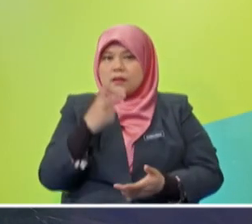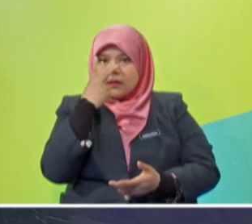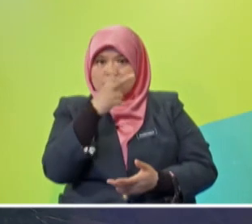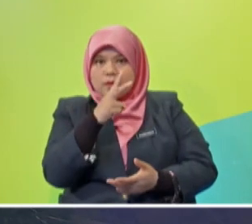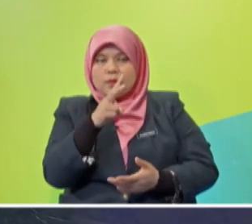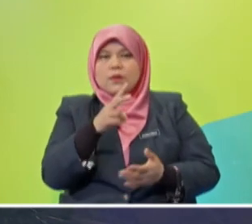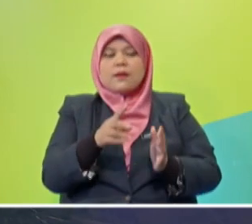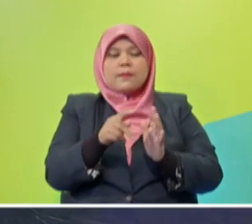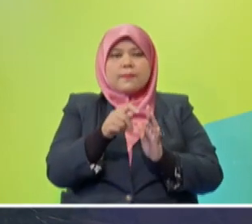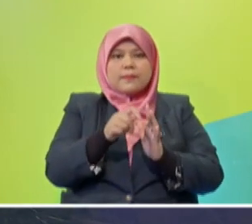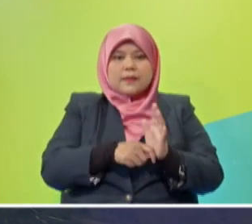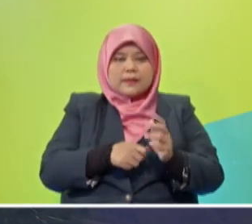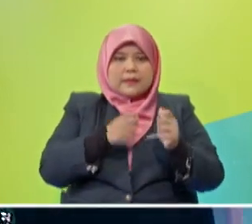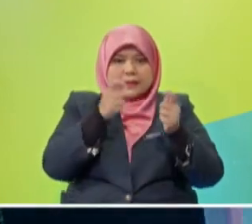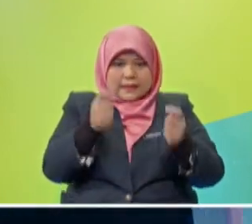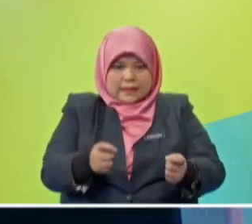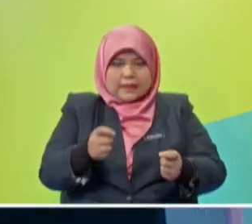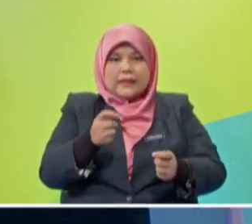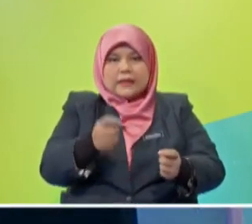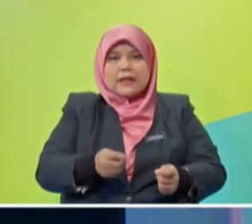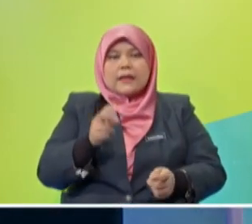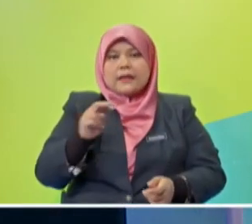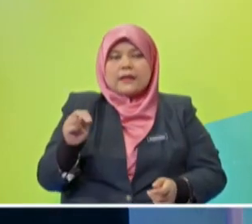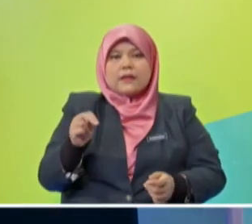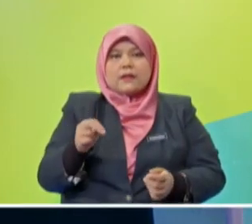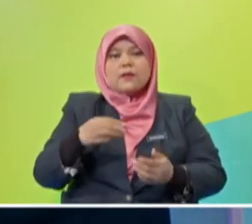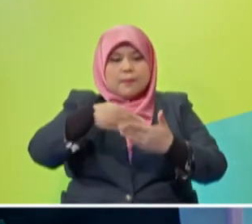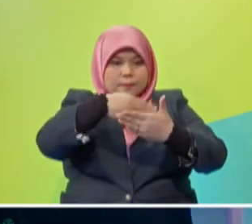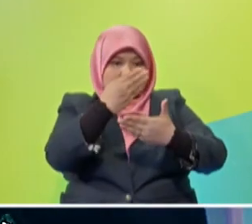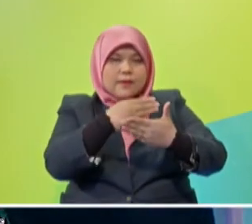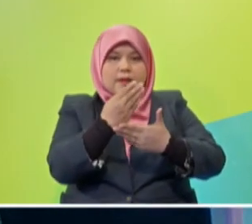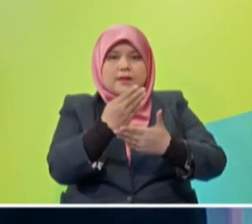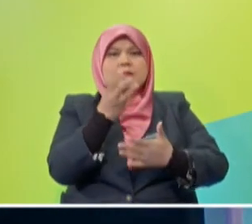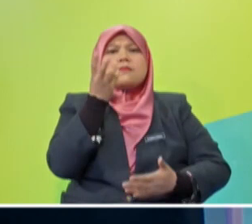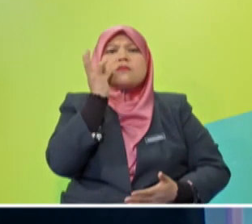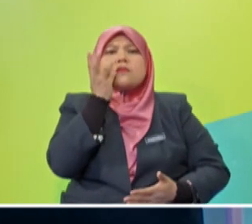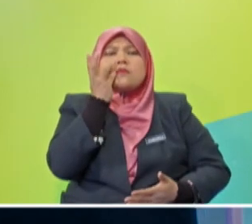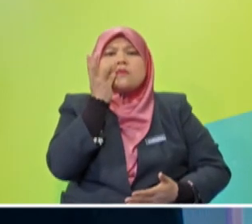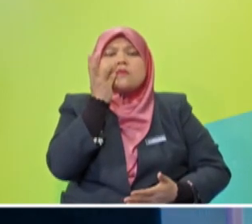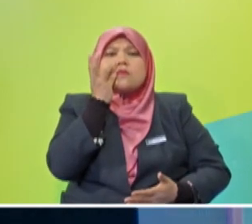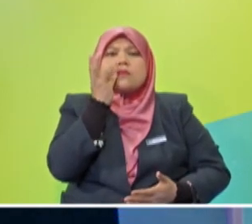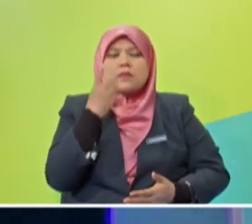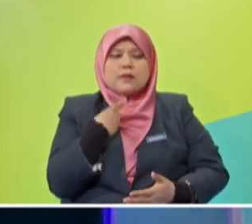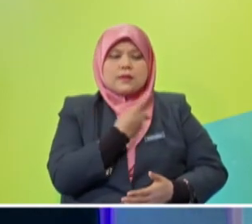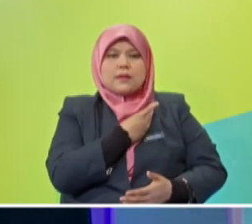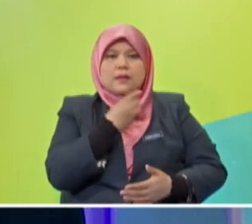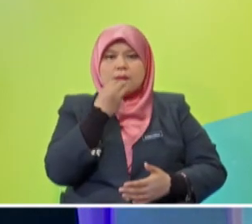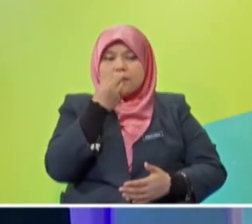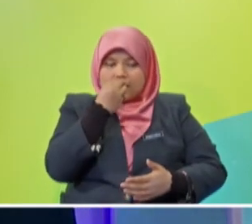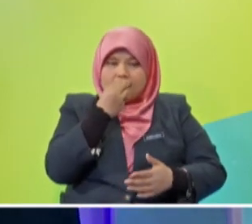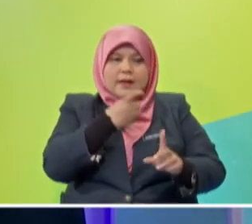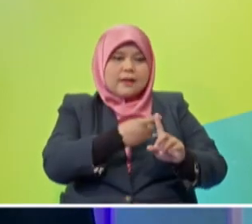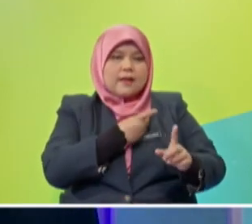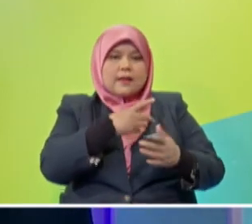pertanian, contohlah, contoh saya boleh bagi beras yang kita makan. Betul. Nasi kan? Okey, nasi yang kita makan hasil dia daripada beras.